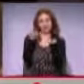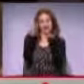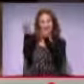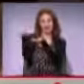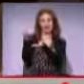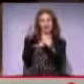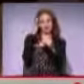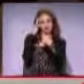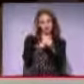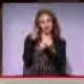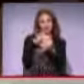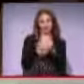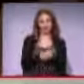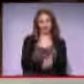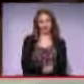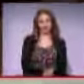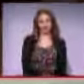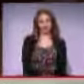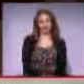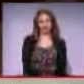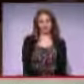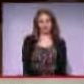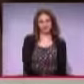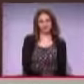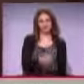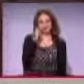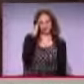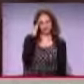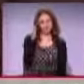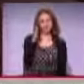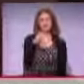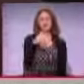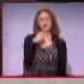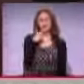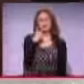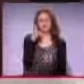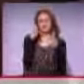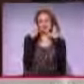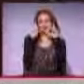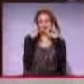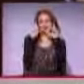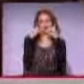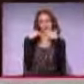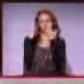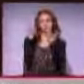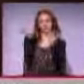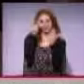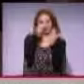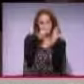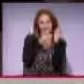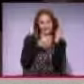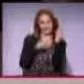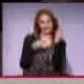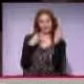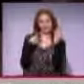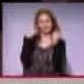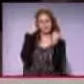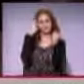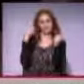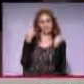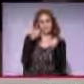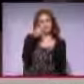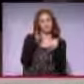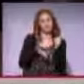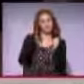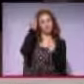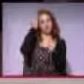ويعني أشكرك جدا. شكرا جزيلا. شكرا جزيلا. يعني ميرسي قوي. دي حلقتنا مع هذا الفنان